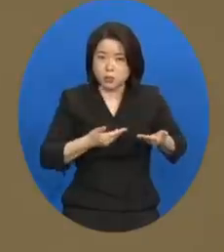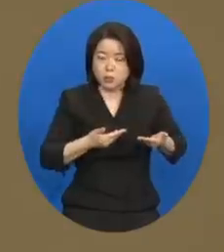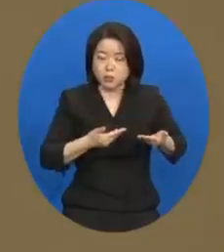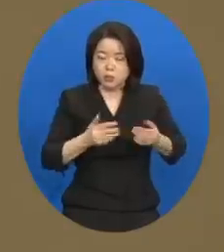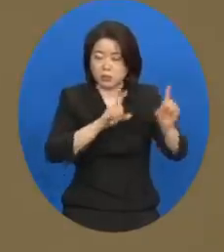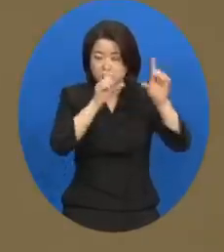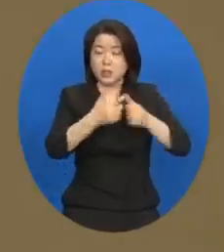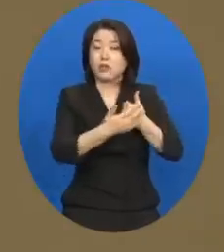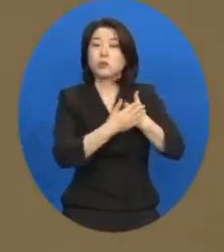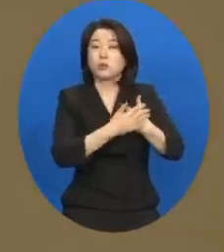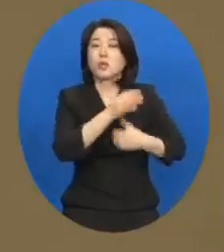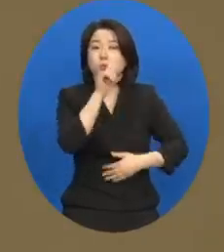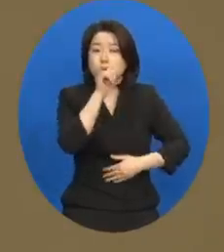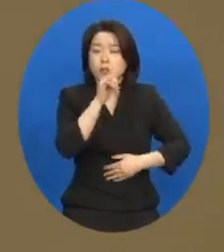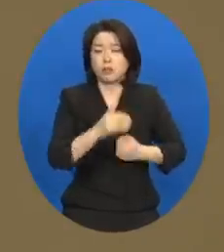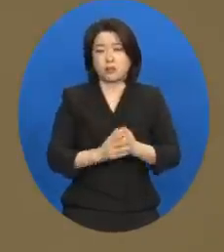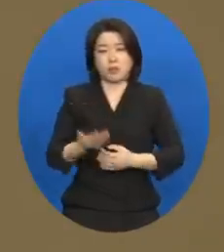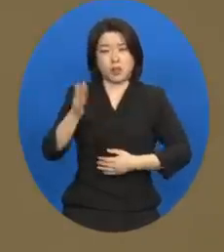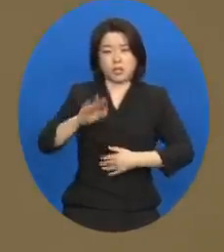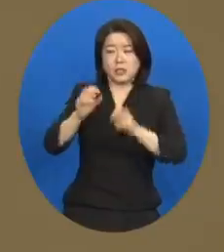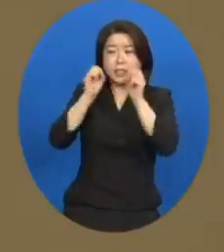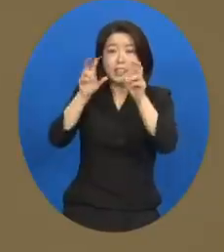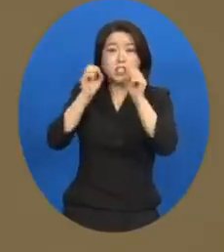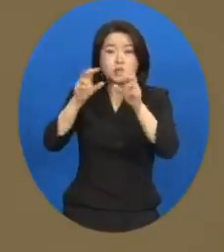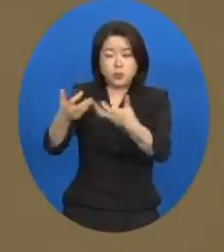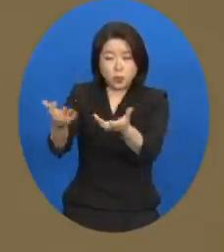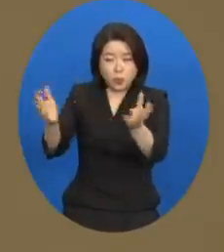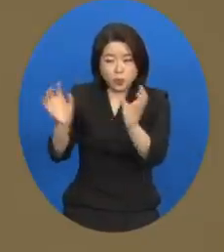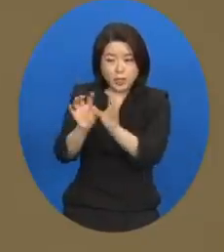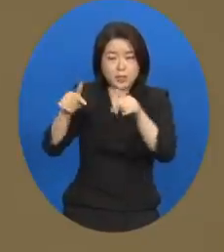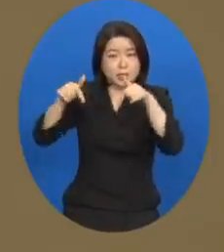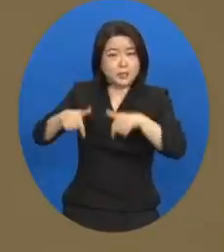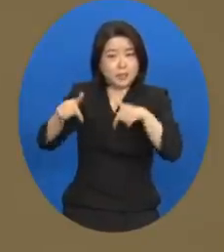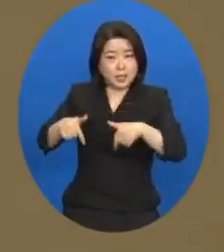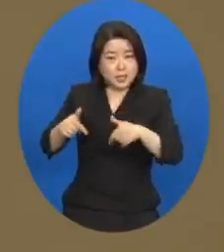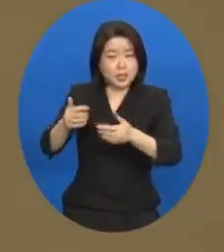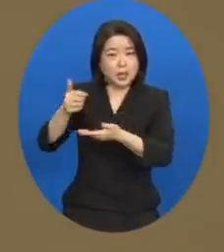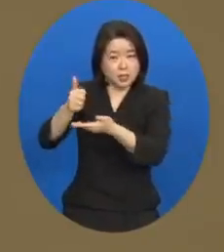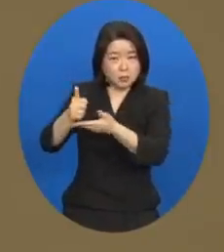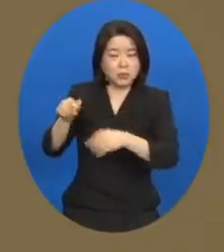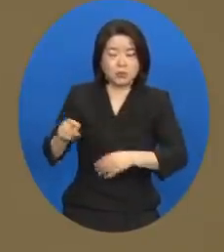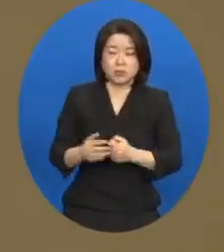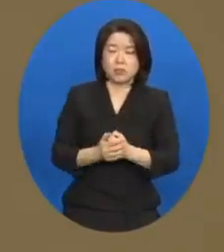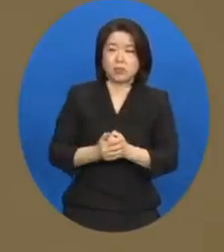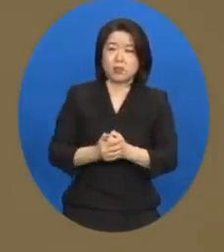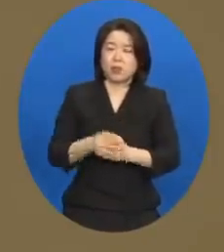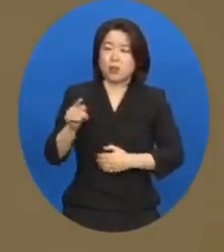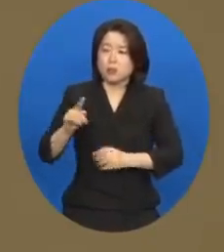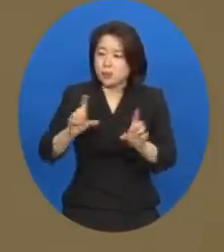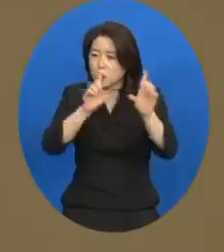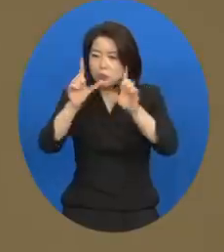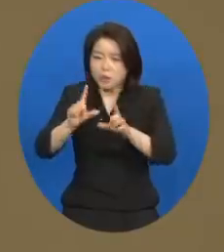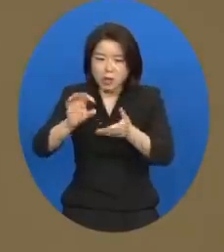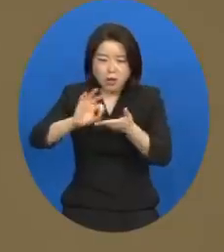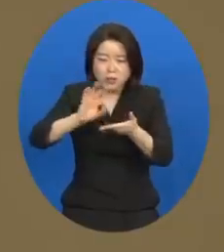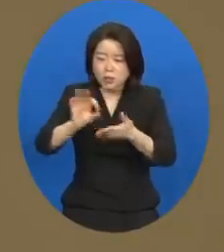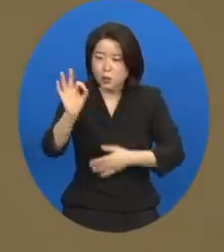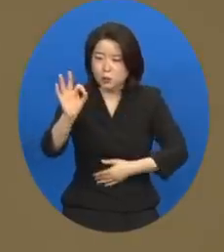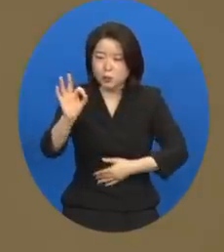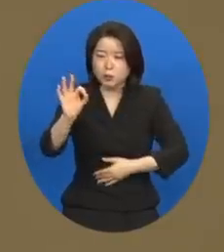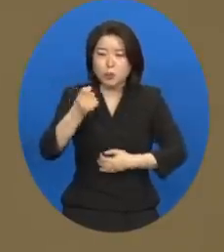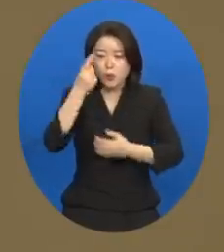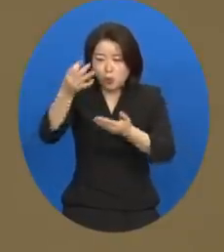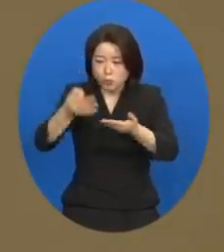주시오. 그런데 선교단체 간사님들은 그런 생활비를, 월급을 주는